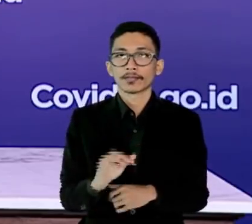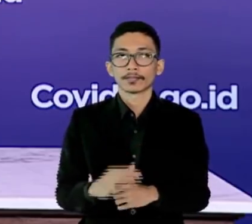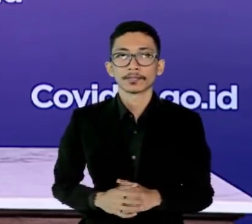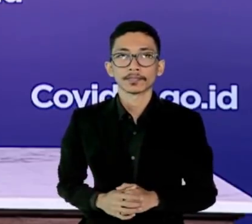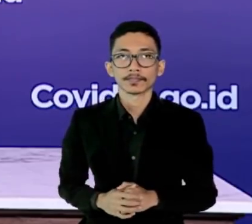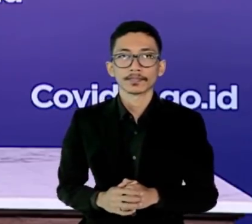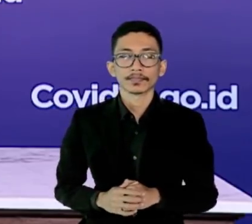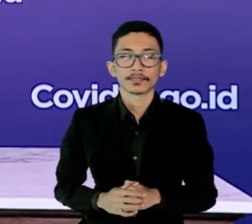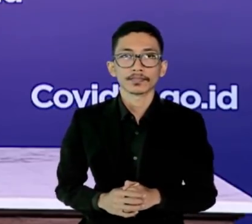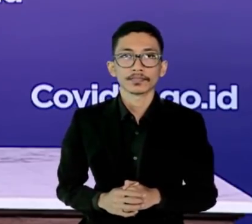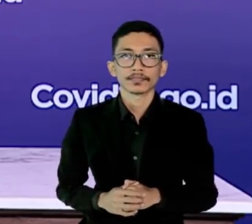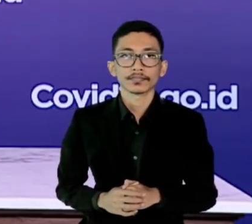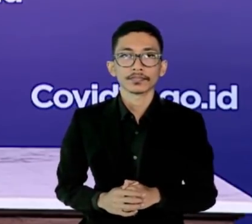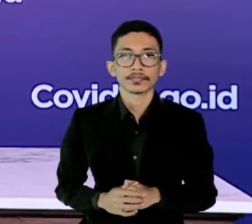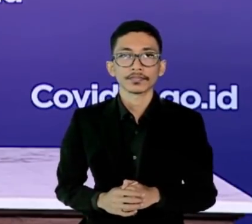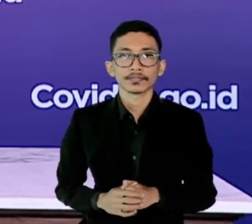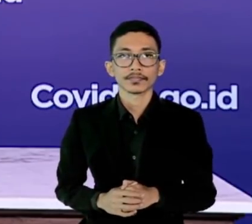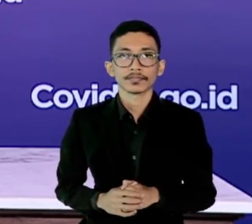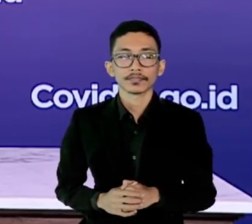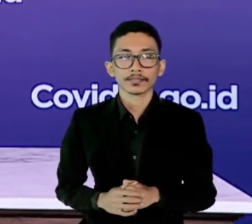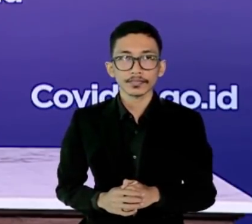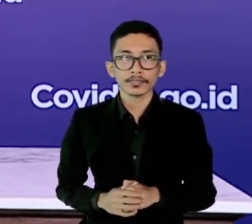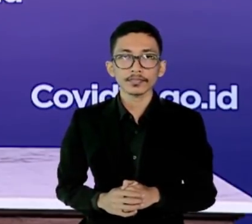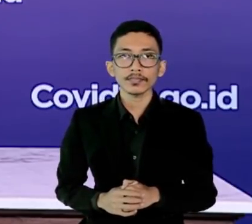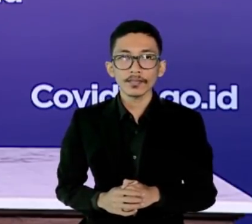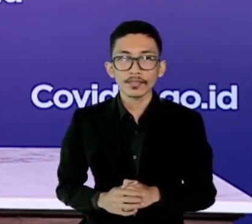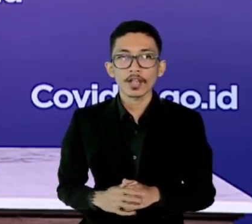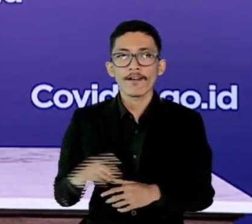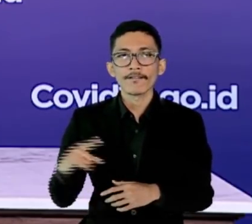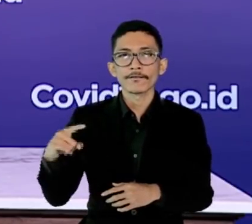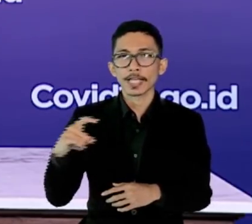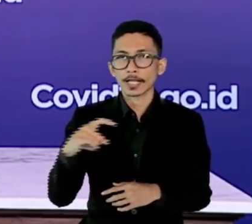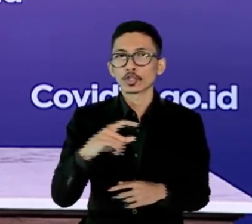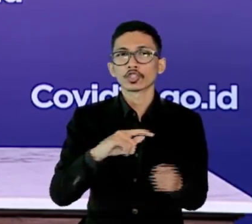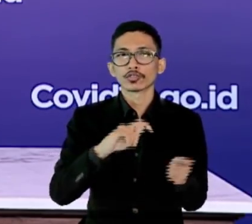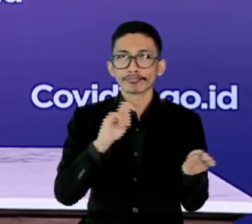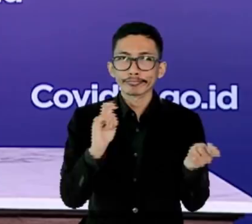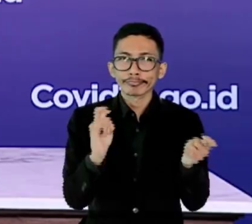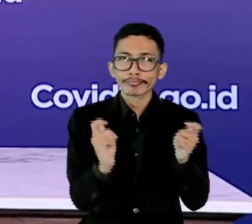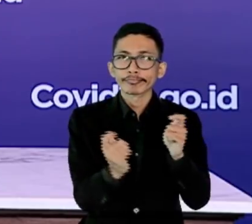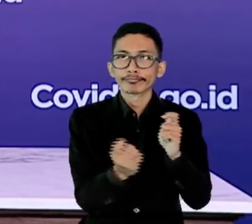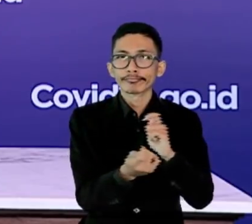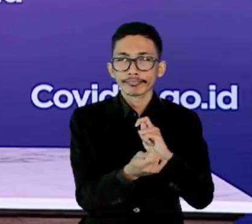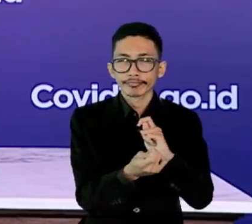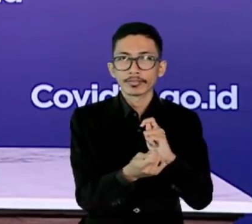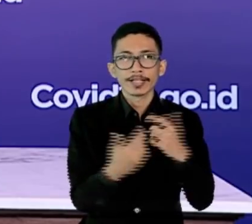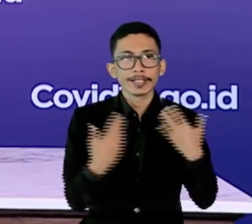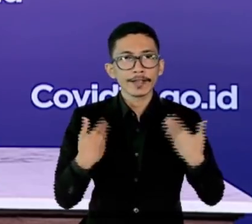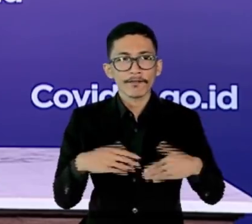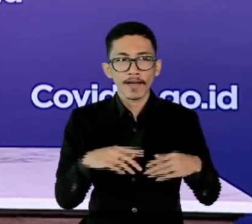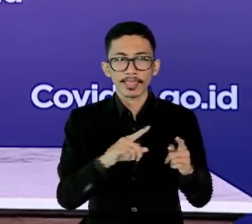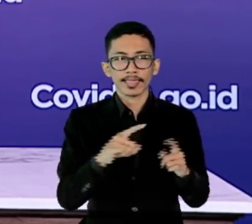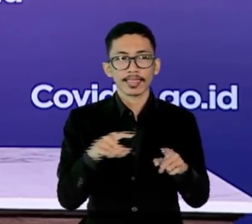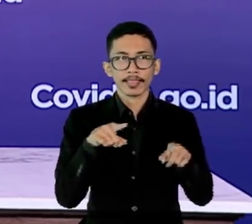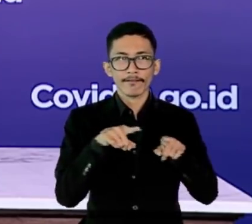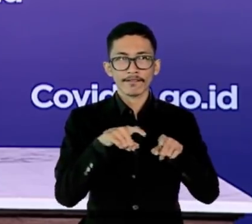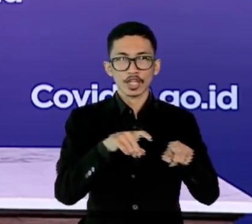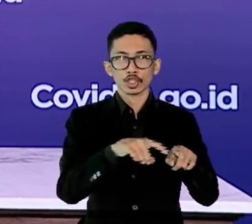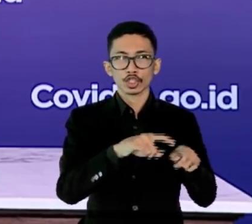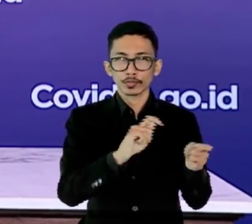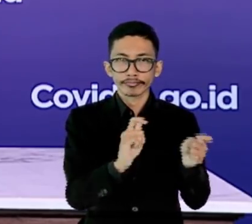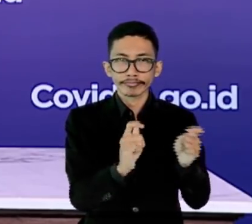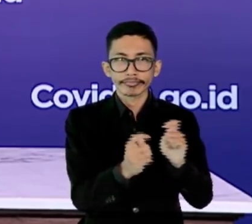perubahan yang tidak terlalu signifikan terhadap karakteristik virus, namun beberapa di antaranya